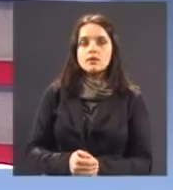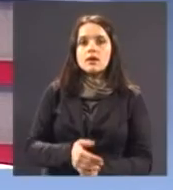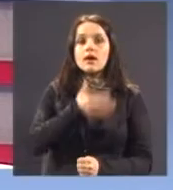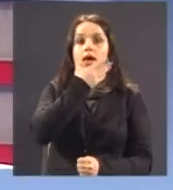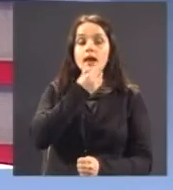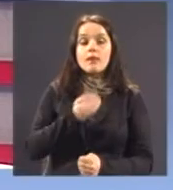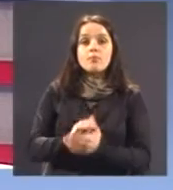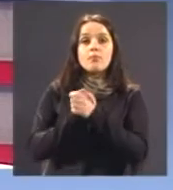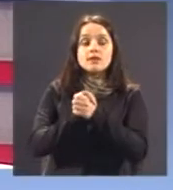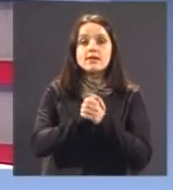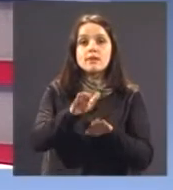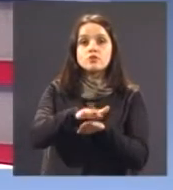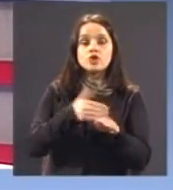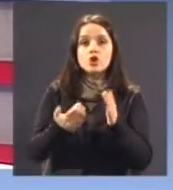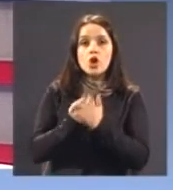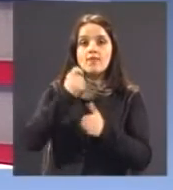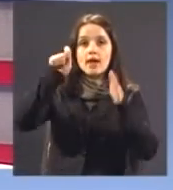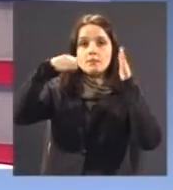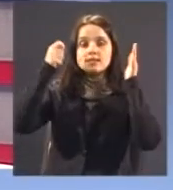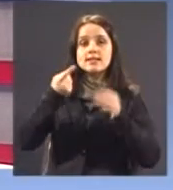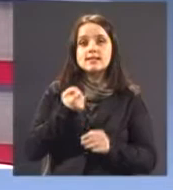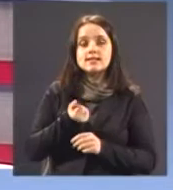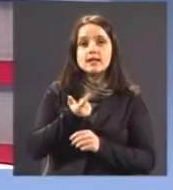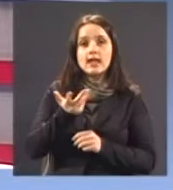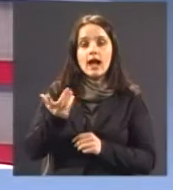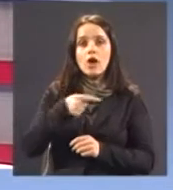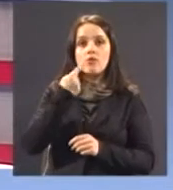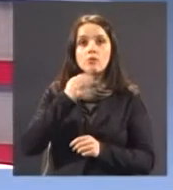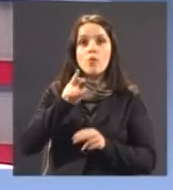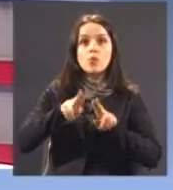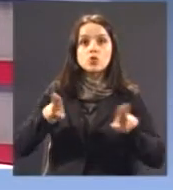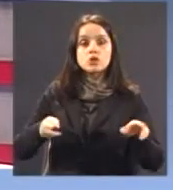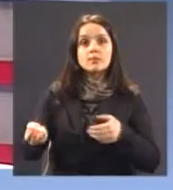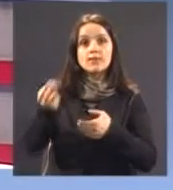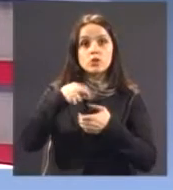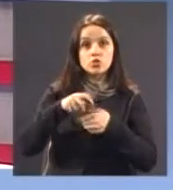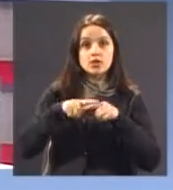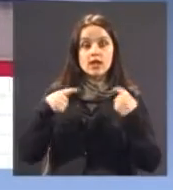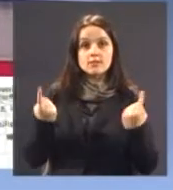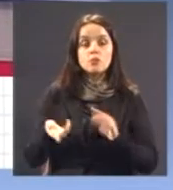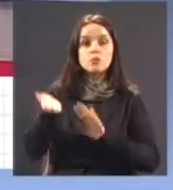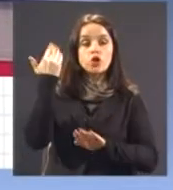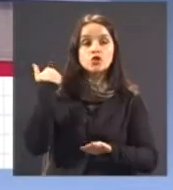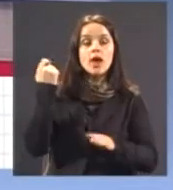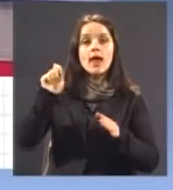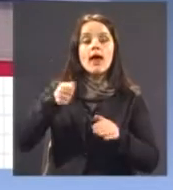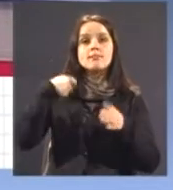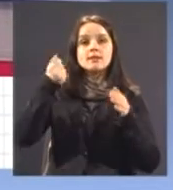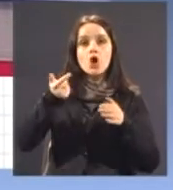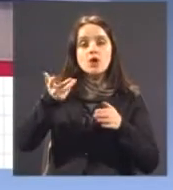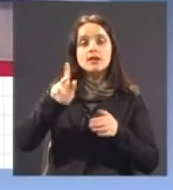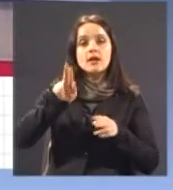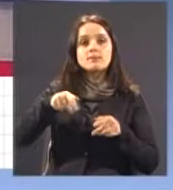pozdrav na početku nove emisije iz serijala Govorimo o mogućnostima, pridružite nam se. U prošloj epizodi imali smo priliku saznati šta